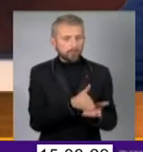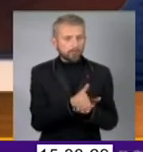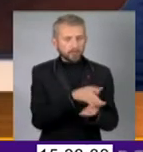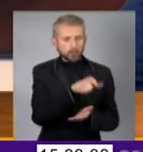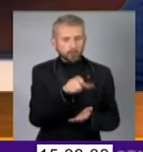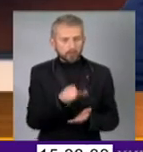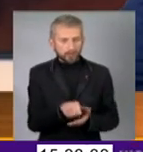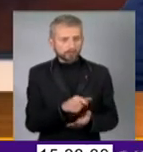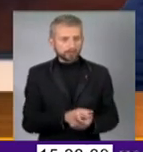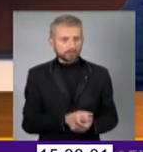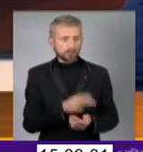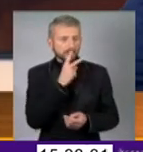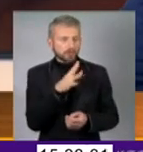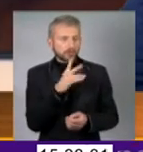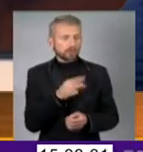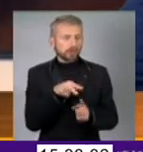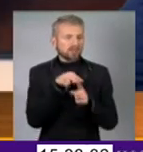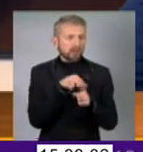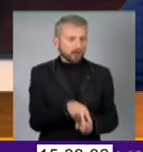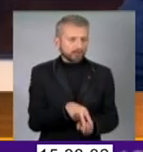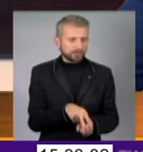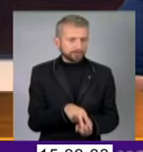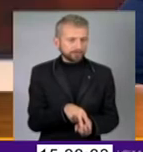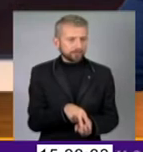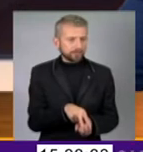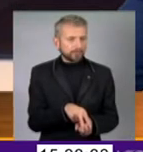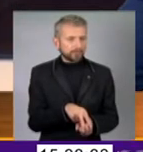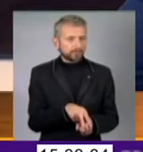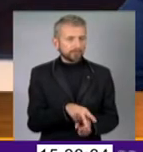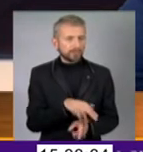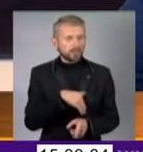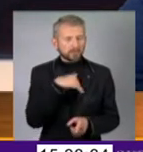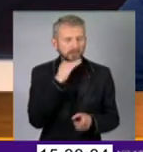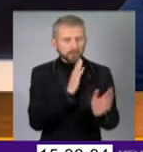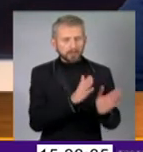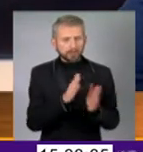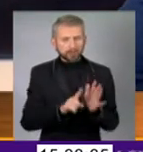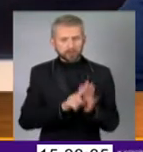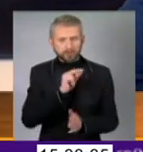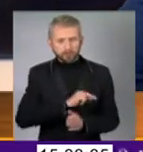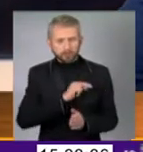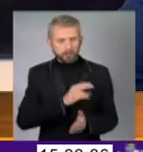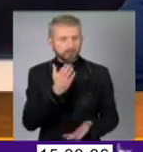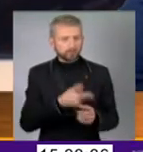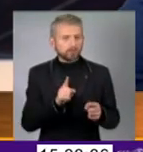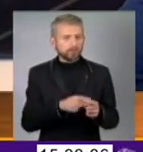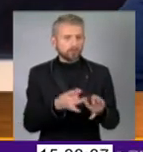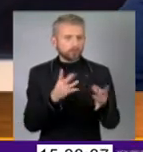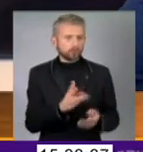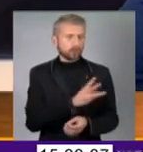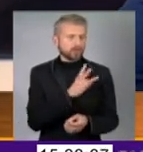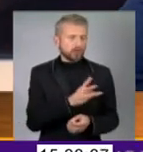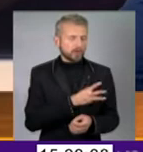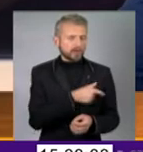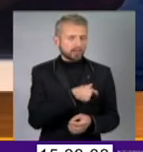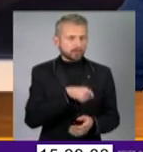в цій компанії, незважаючи на той тягар, який випав на їхні плечі, достатньо ритмічно почали працювати. Можливо, це просто стимуляція депутатів